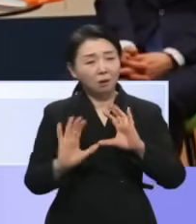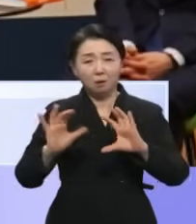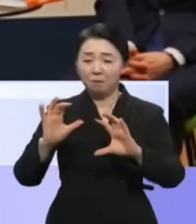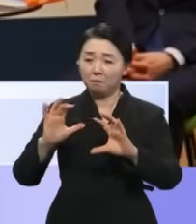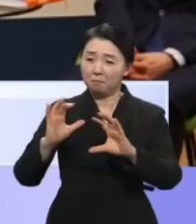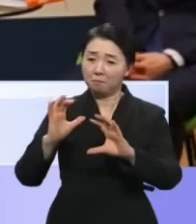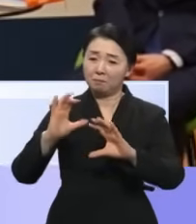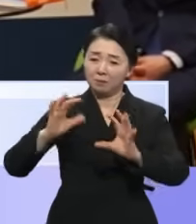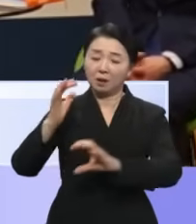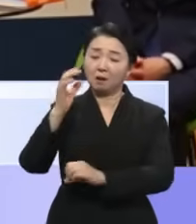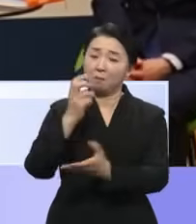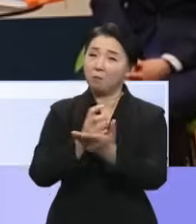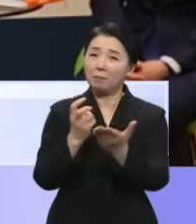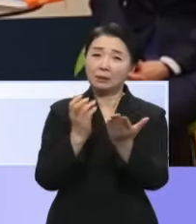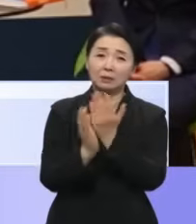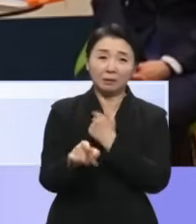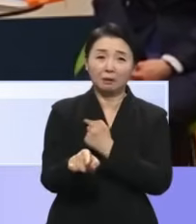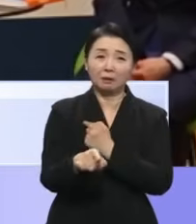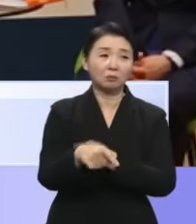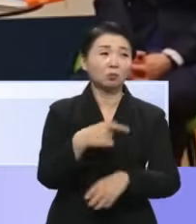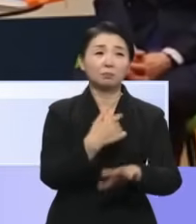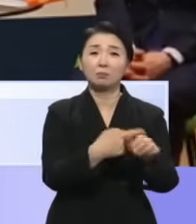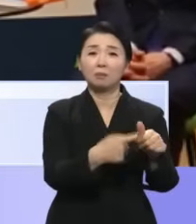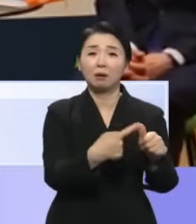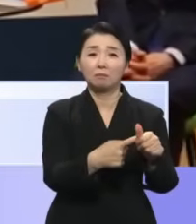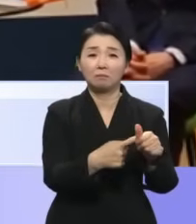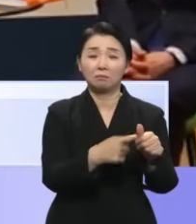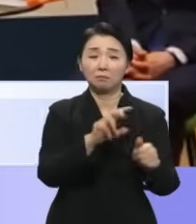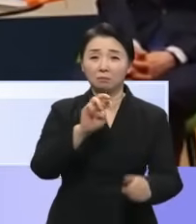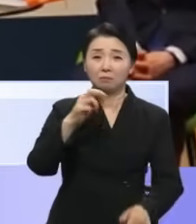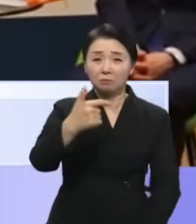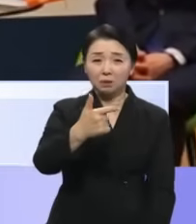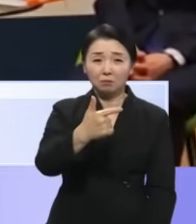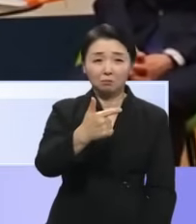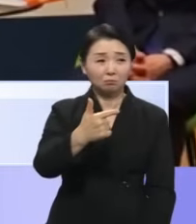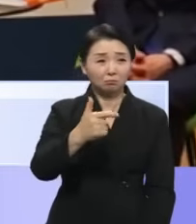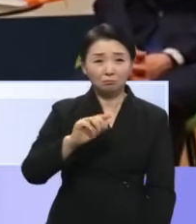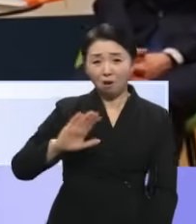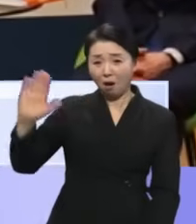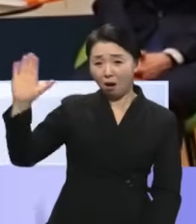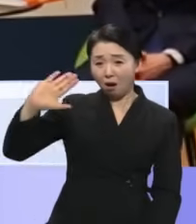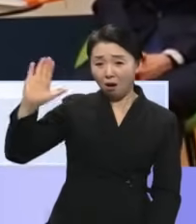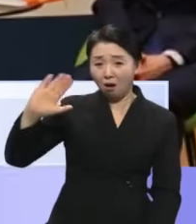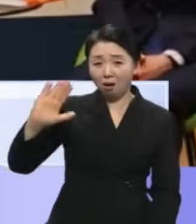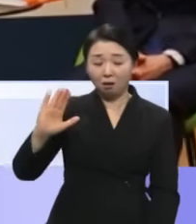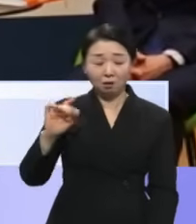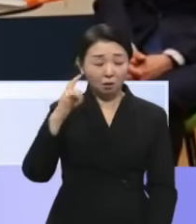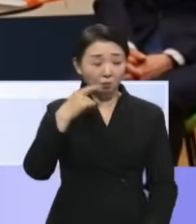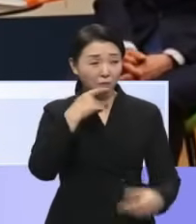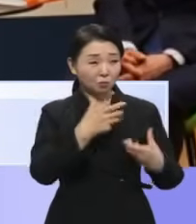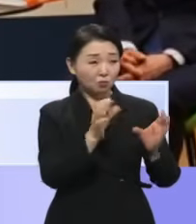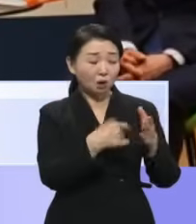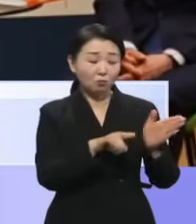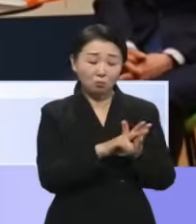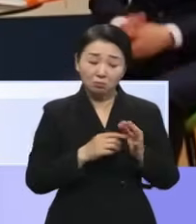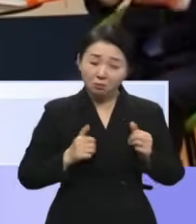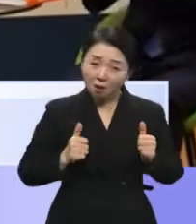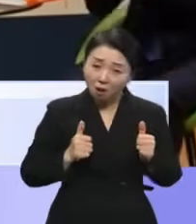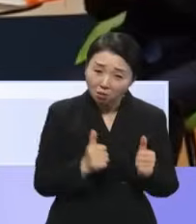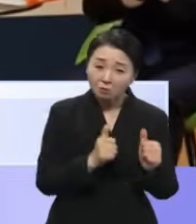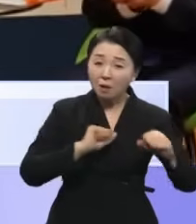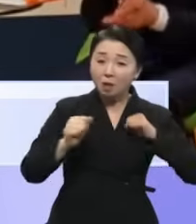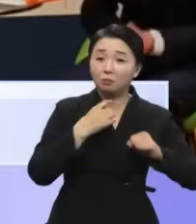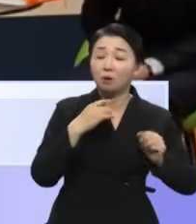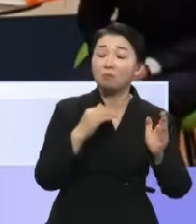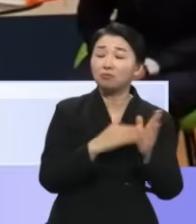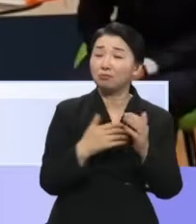행위였다 그런 비판을 받고 있는데 오히려 민영배 의원은 그렇지 않다 자기 뭐 진형을 위해서 내가 열심히 했는 것뿐이다 뭐 아마 그런 식으로